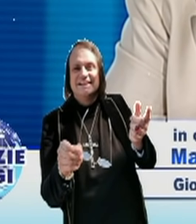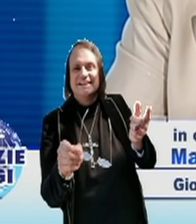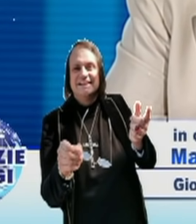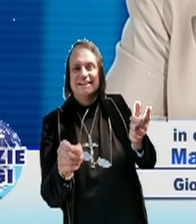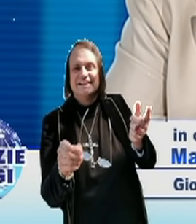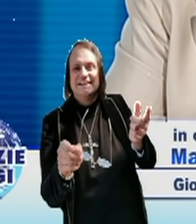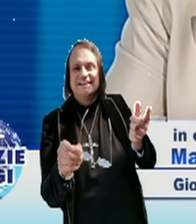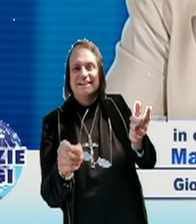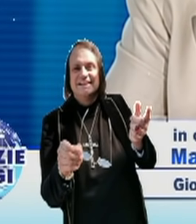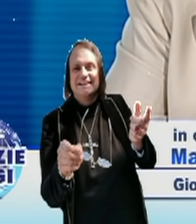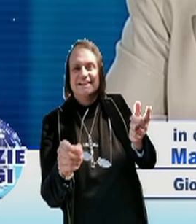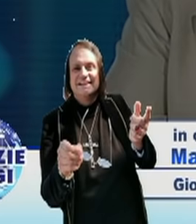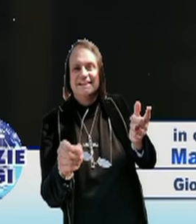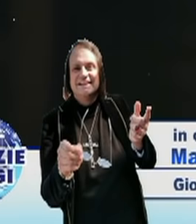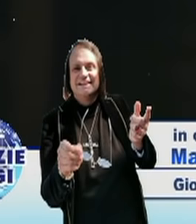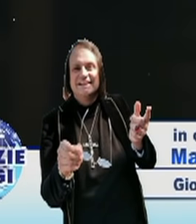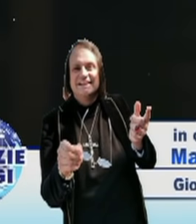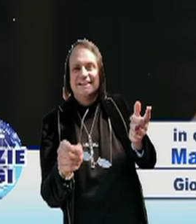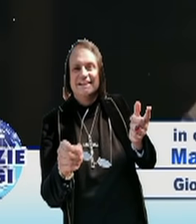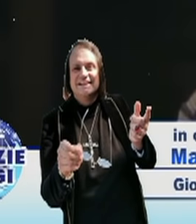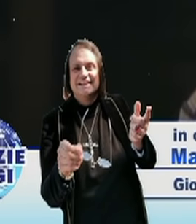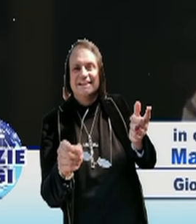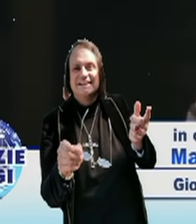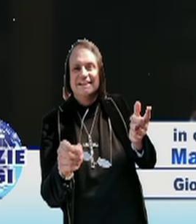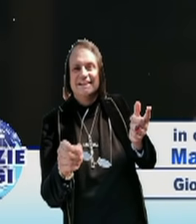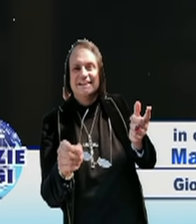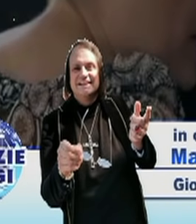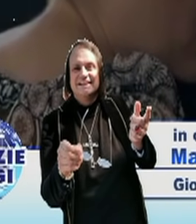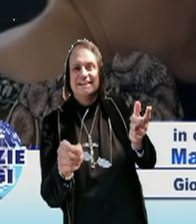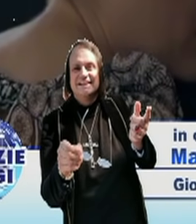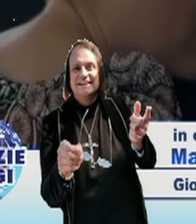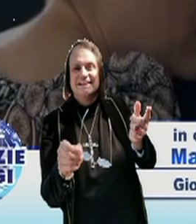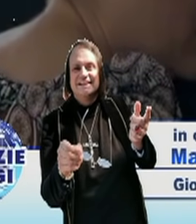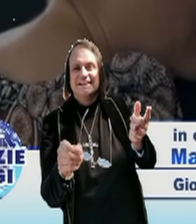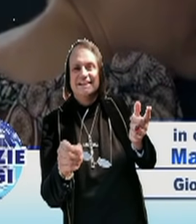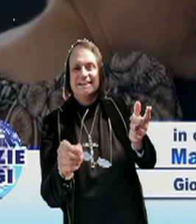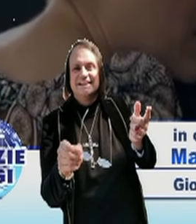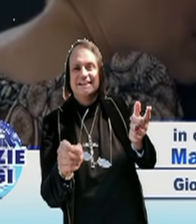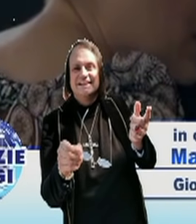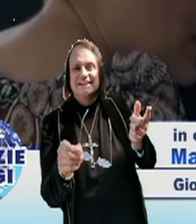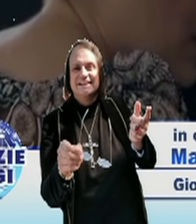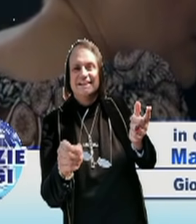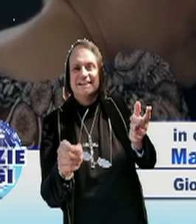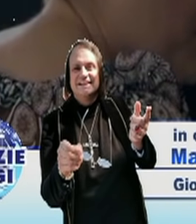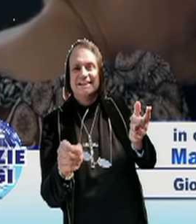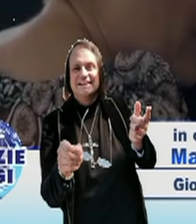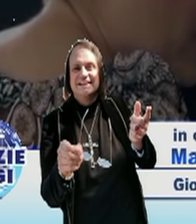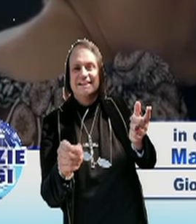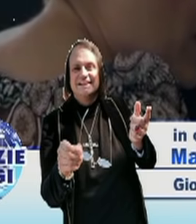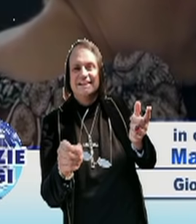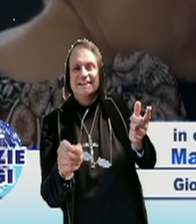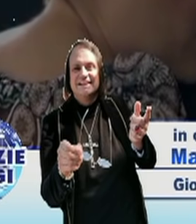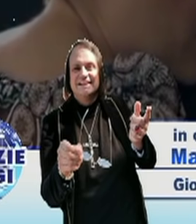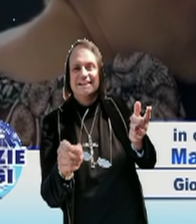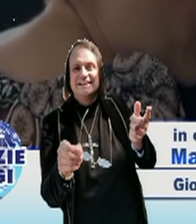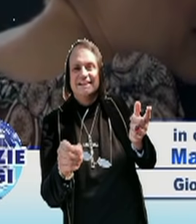un contributo ad un'opera di così grande impegno sociale, un'opera che racconta la storia di un uomo a dir poco meraviglioso, uno di quei grandi santi moderni